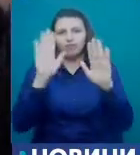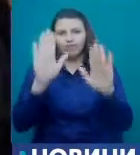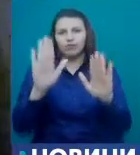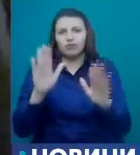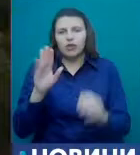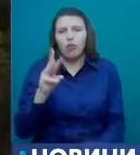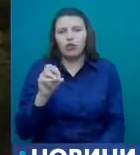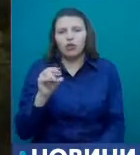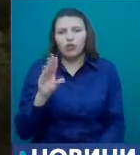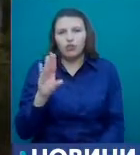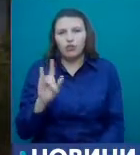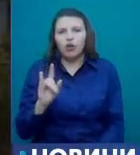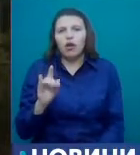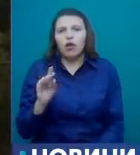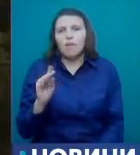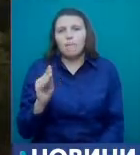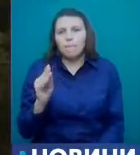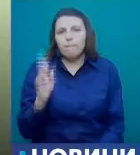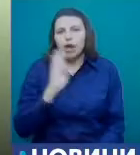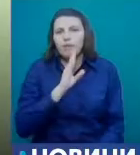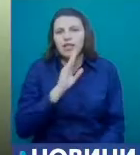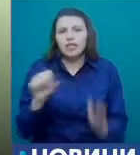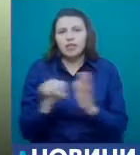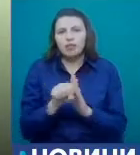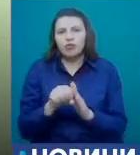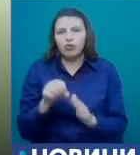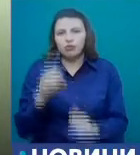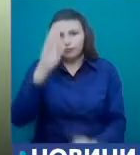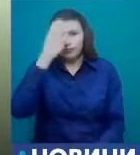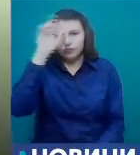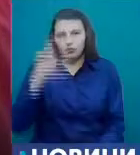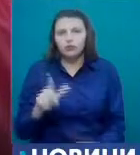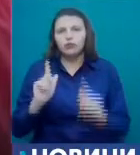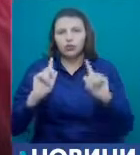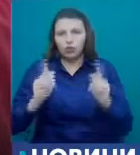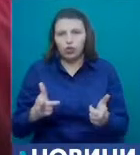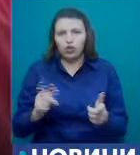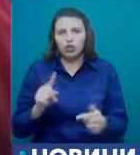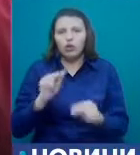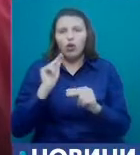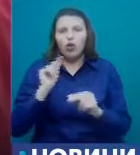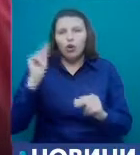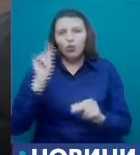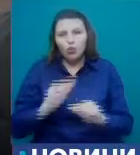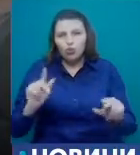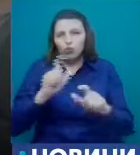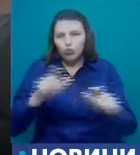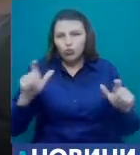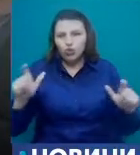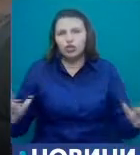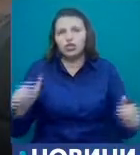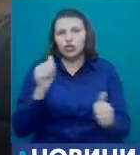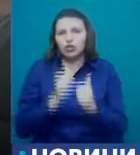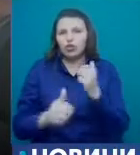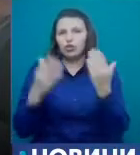Мама загиблого бійця Вікторія Моспан говорить, погодилася на встановлення пам'ятного знаку, щоб учні щодня бачили ціну миру. Я